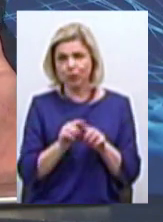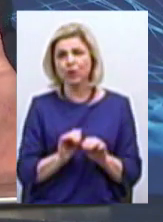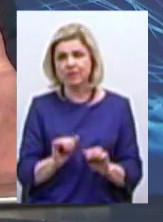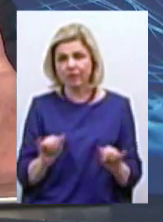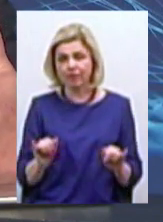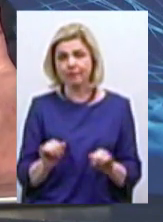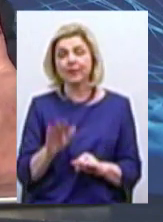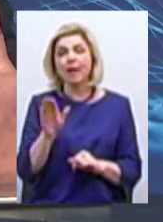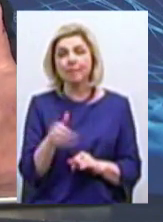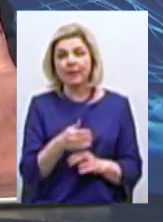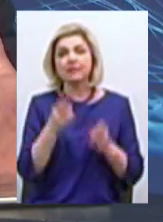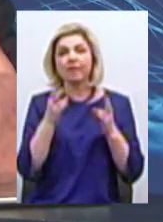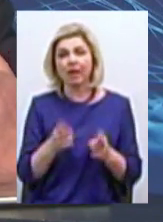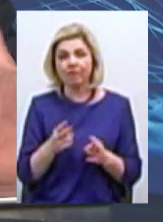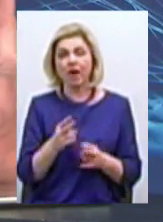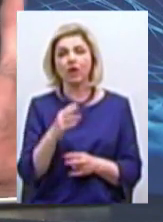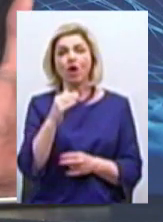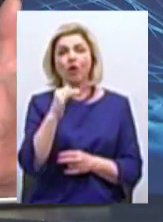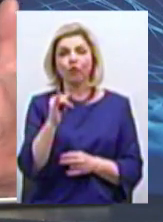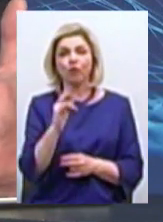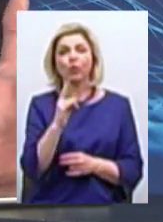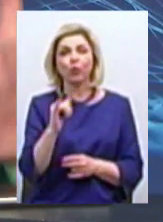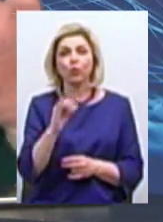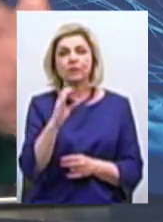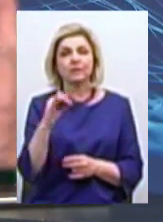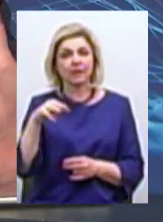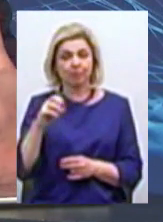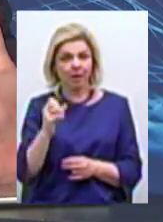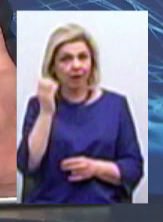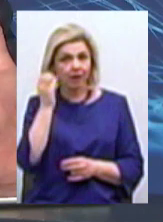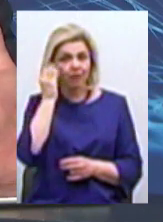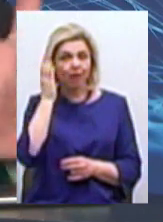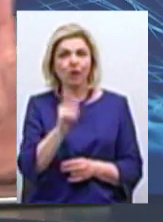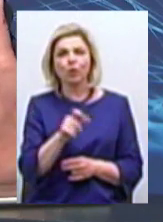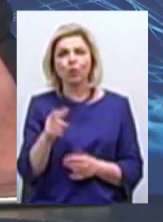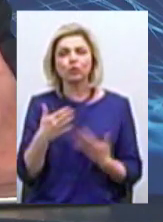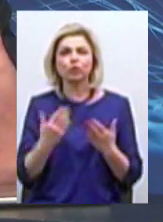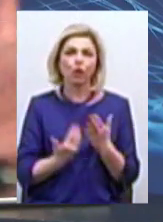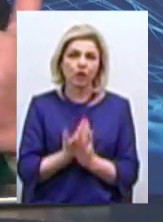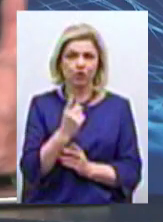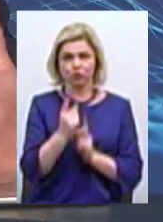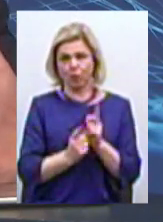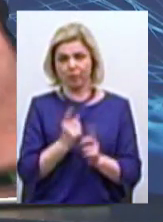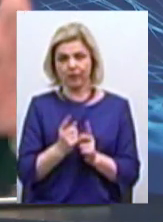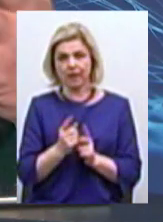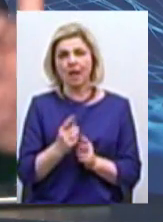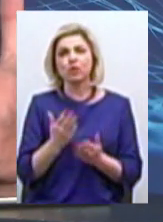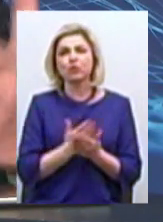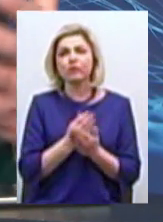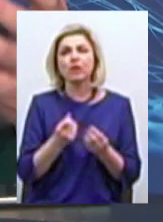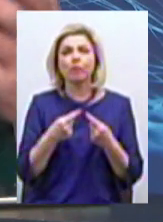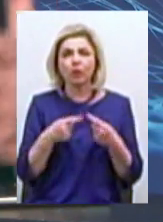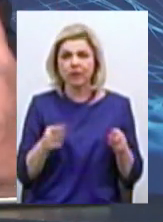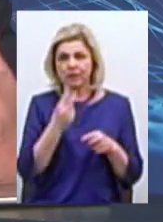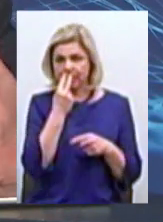Після аварії на Фукусімі людство зовсім по-іншому переформатовується, зовсім по-іншому дивиться,